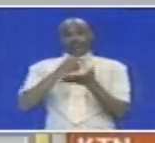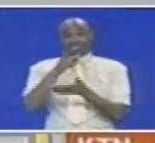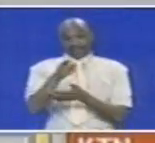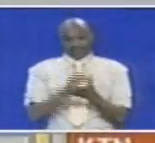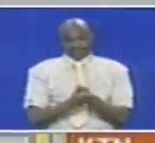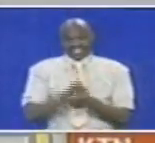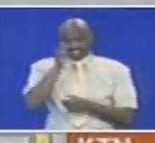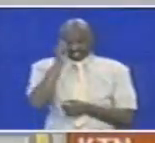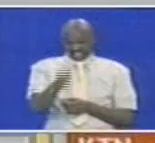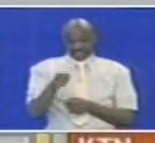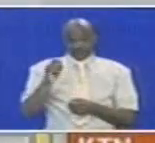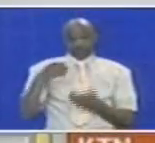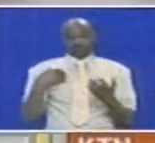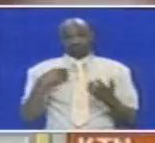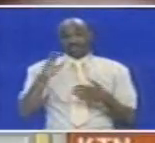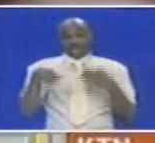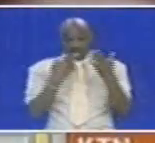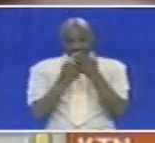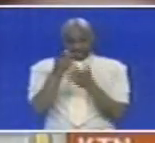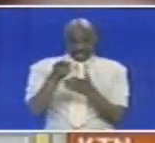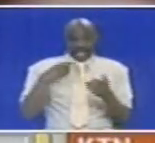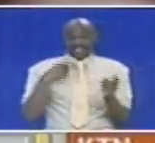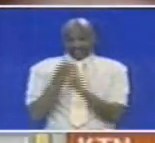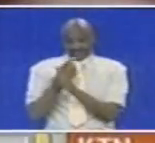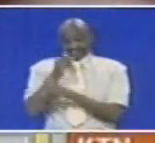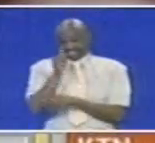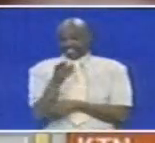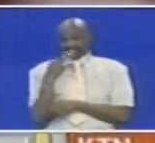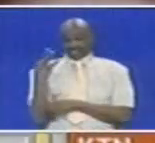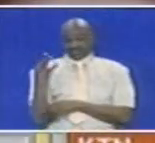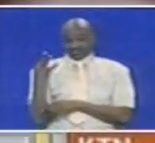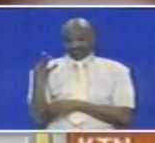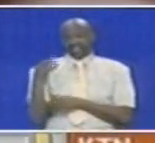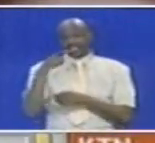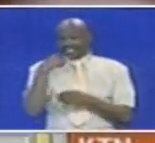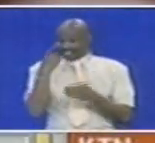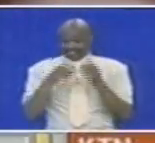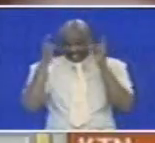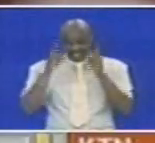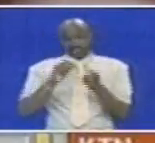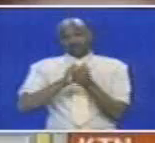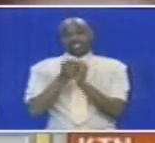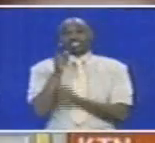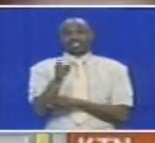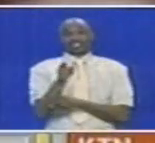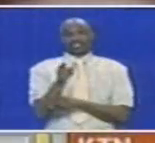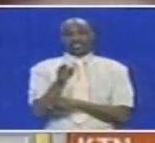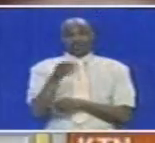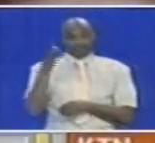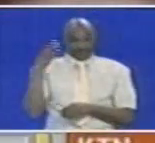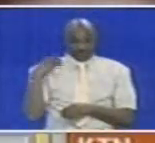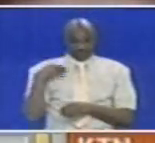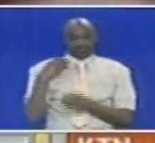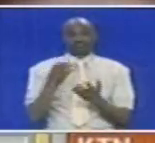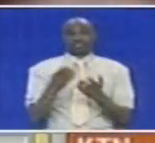Majaji wa mahakama ya rufaa John Mwera, William Ougo na Daniel Musinga walibatilisha uamuzi huo uliotolewa na jaji Jean